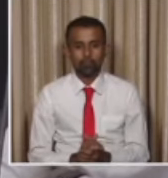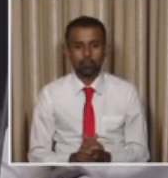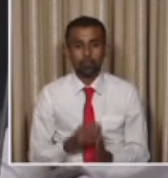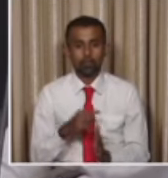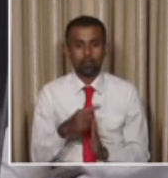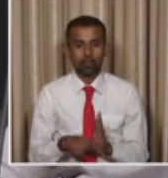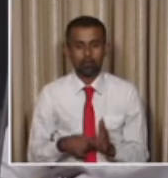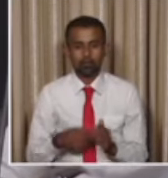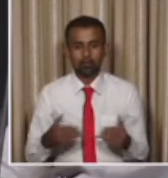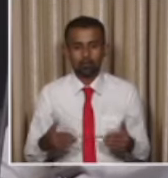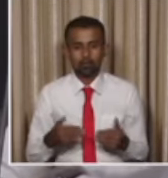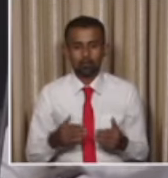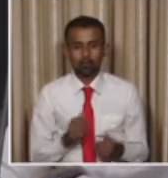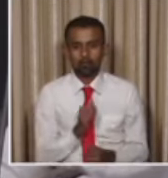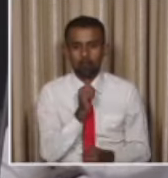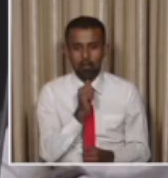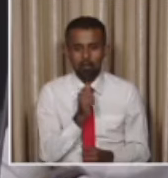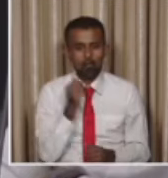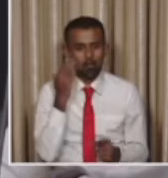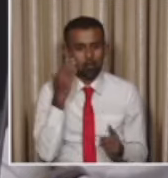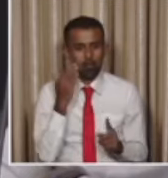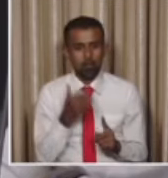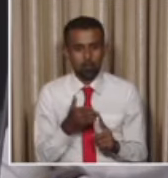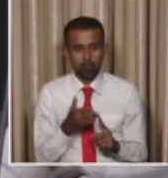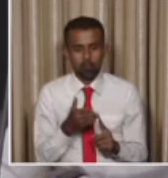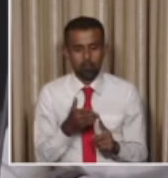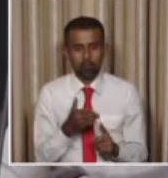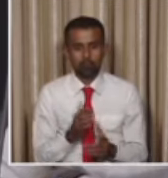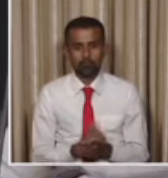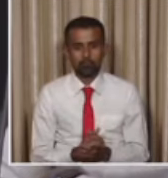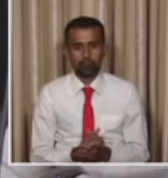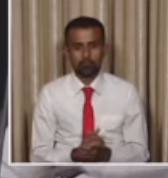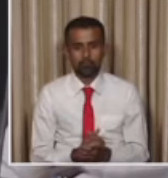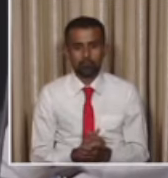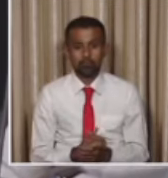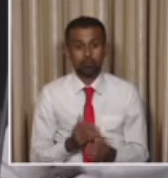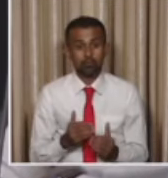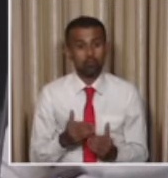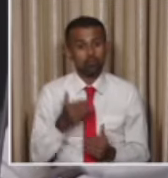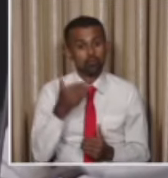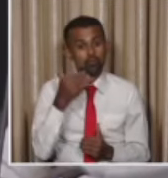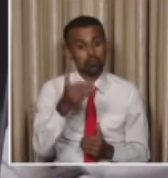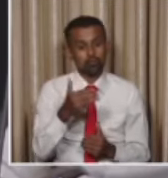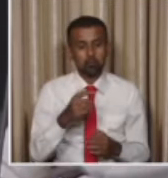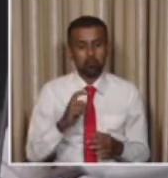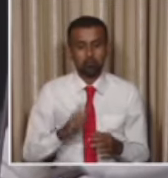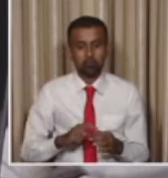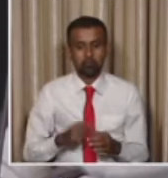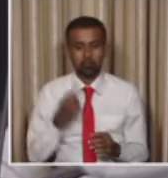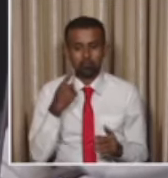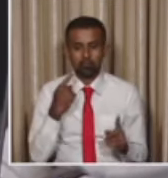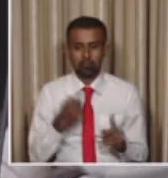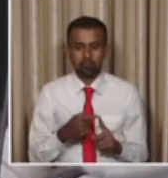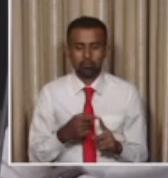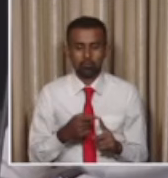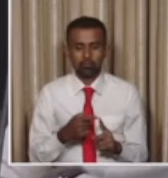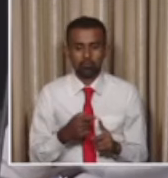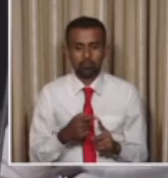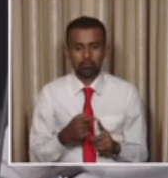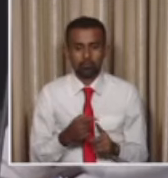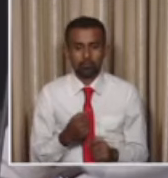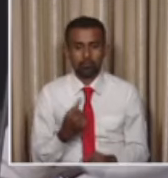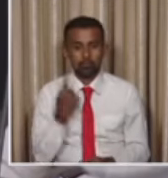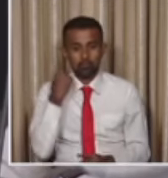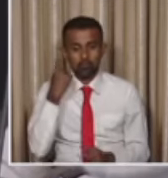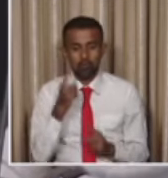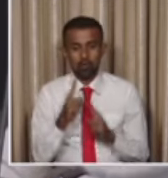රටේ පවතින යථාර්ථය පිළිබඳවත් ඇතිවිය හැකි අනාගත තත්ත්වය පිළිබඳවත් ප්‍රබුද්ධ